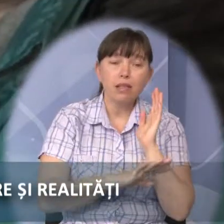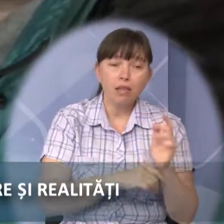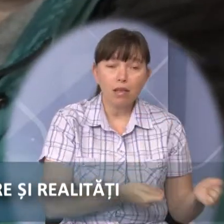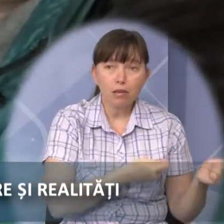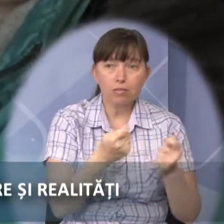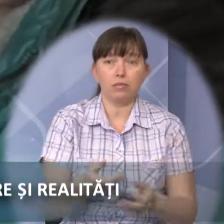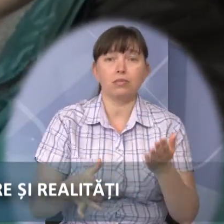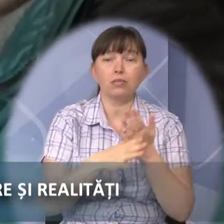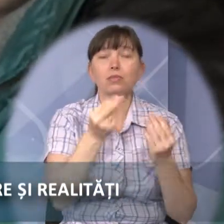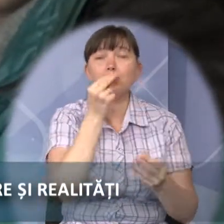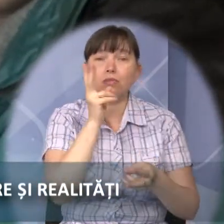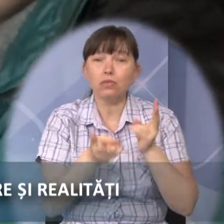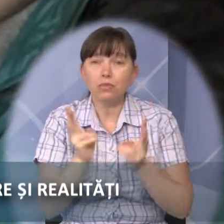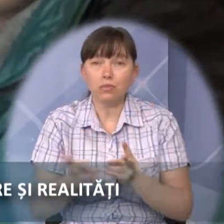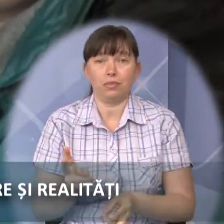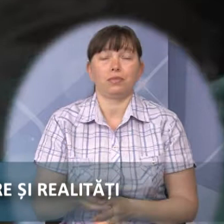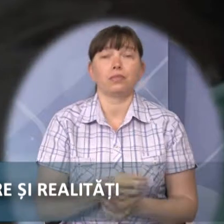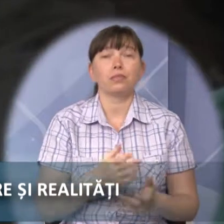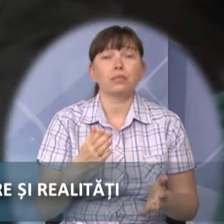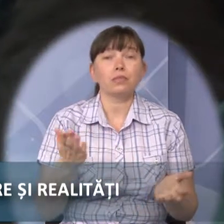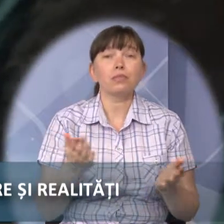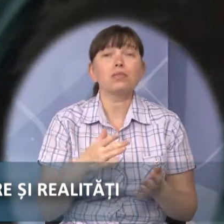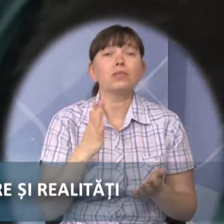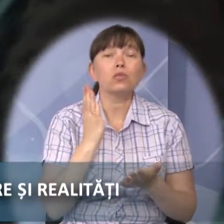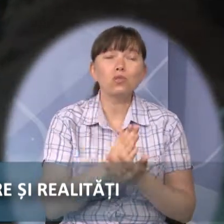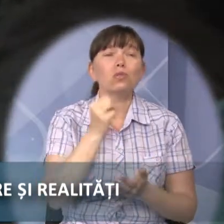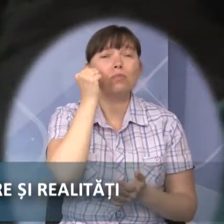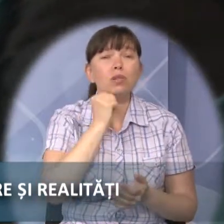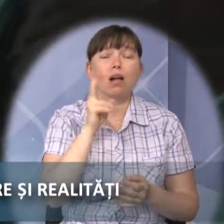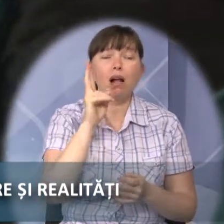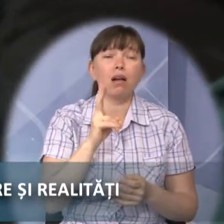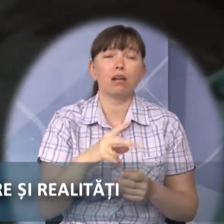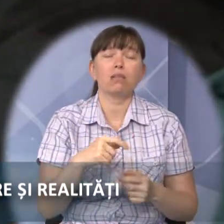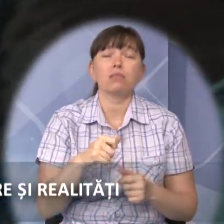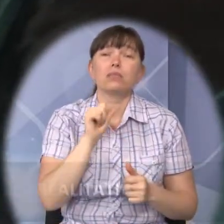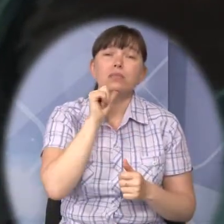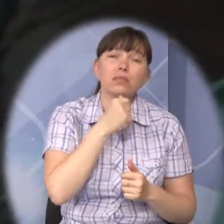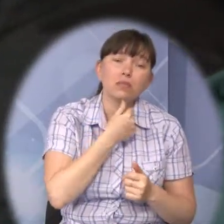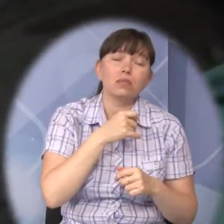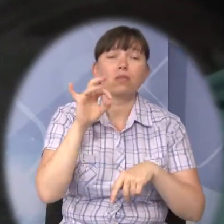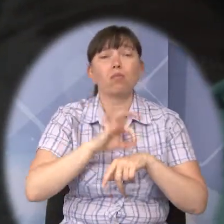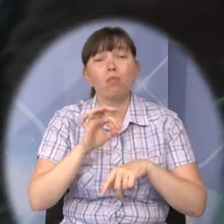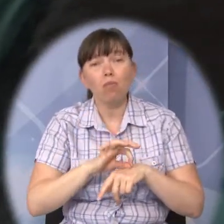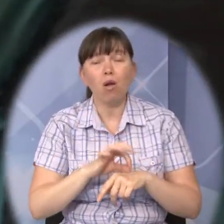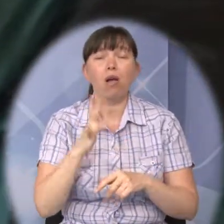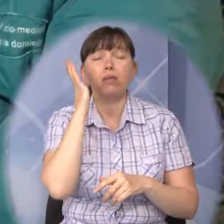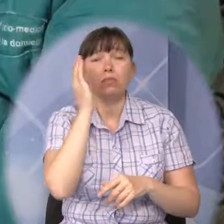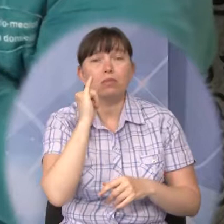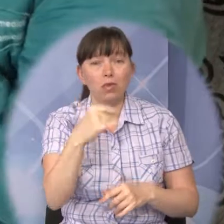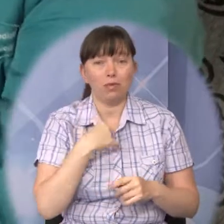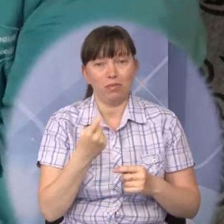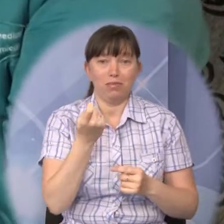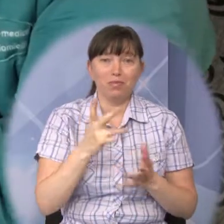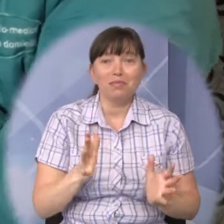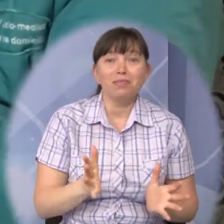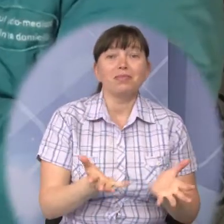aducerea lemnelor, ajutorul la pregătirea hrănii. Sunt bătrânei care sunt pasivi, poate nu dormi noaptea, poate au avut ceva grijă. Vrei